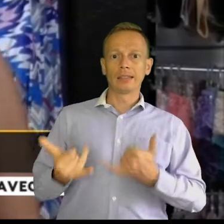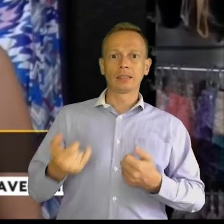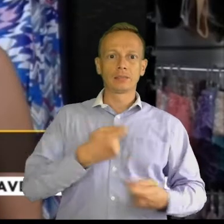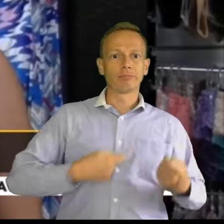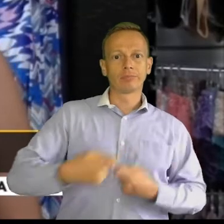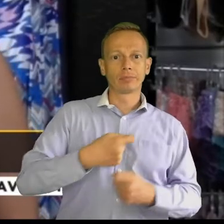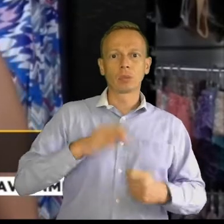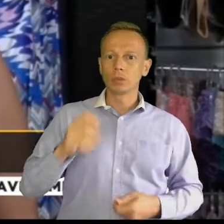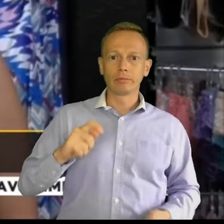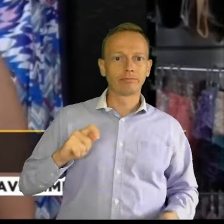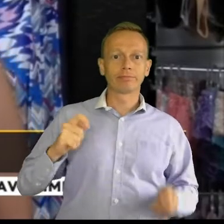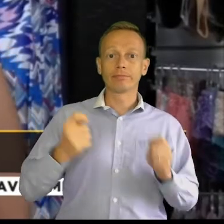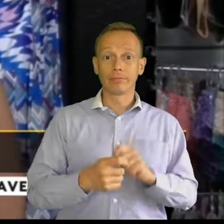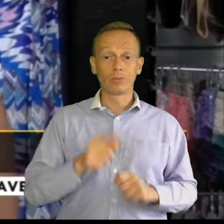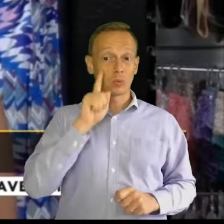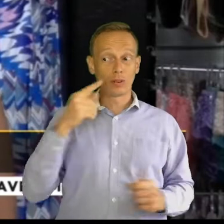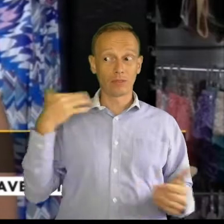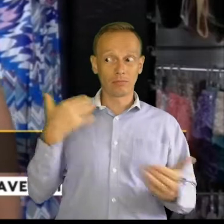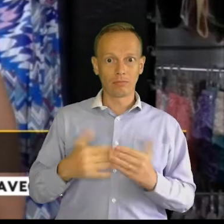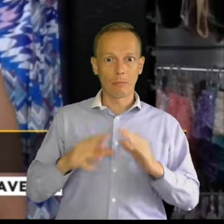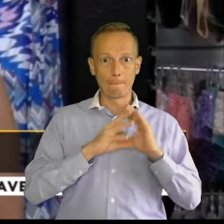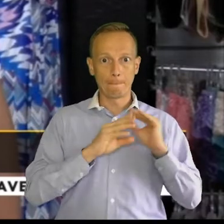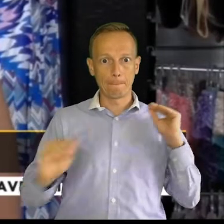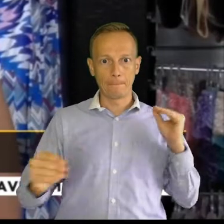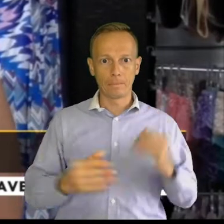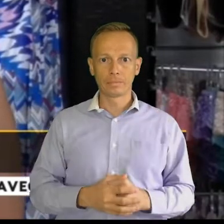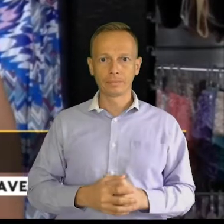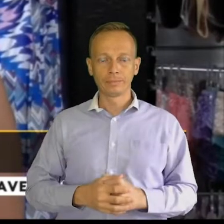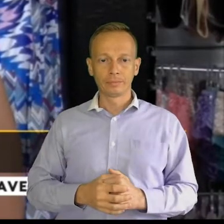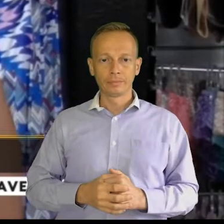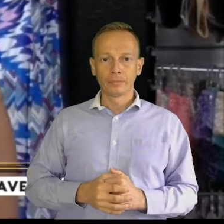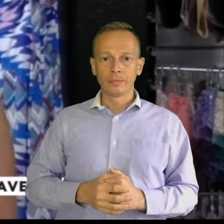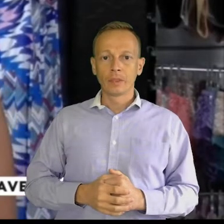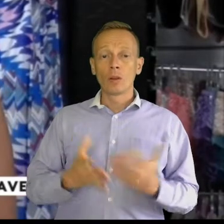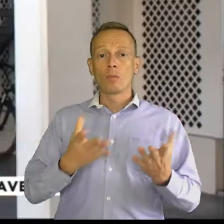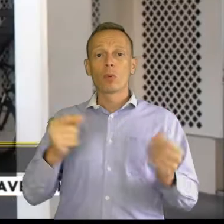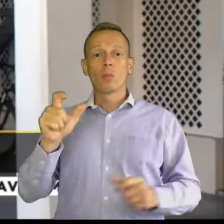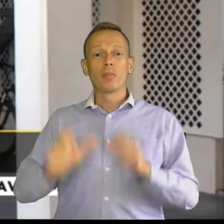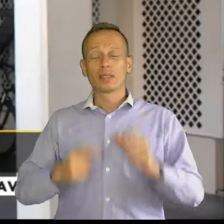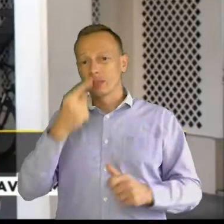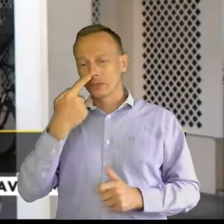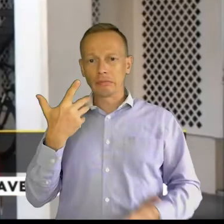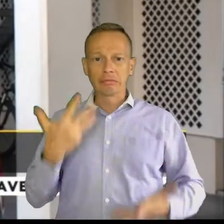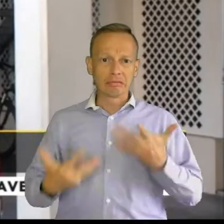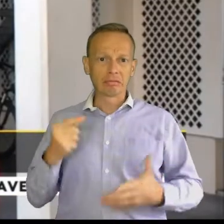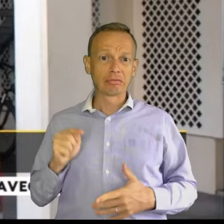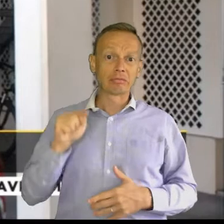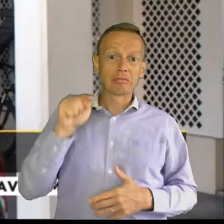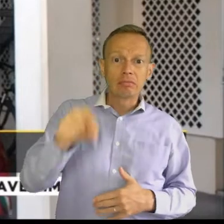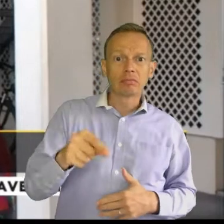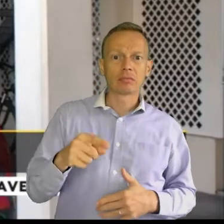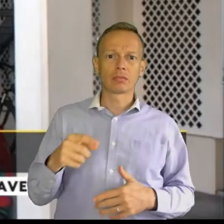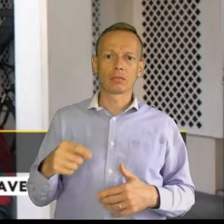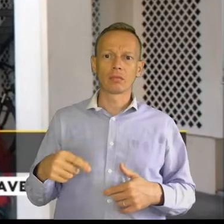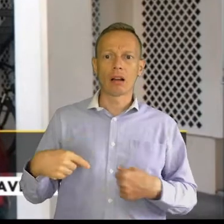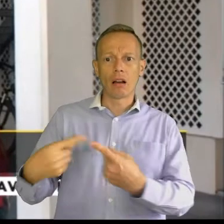aider. Niveau économique, ça va changer parce que c'est très calme en ce moment. Il y a beaucoup de personnes qui hésitent